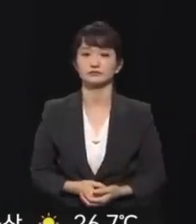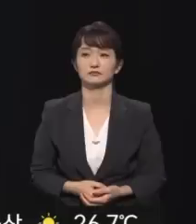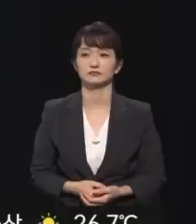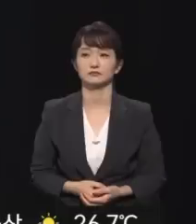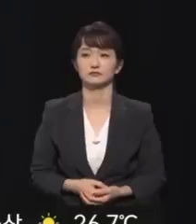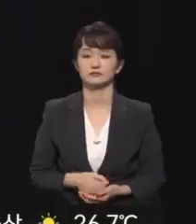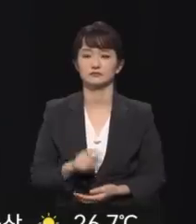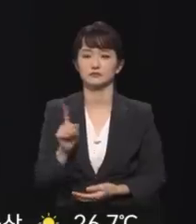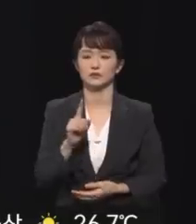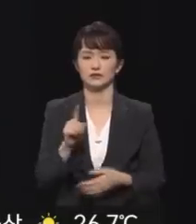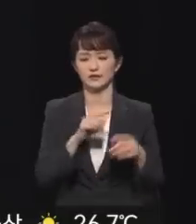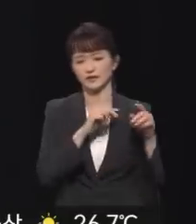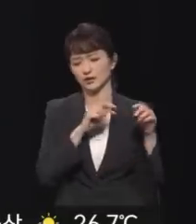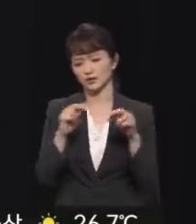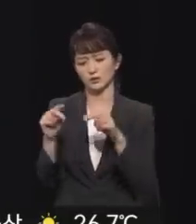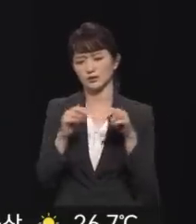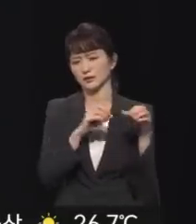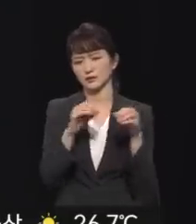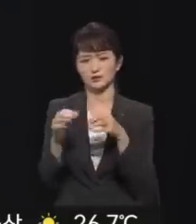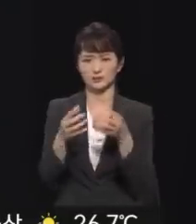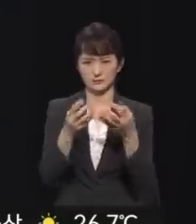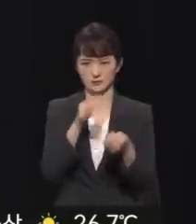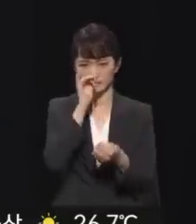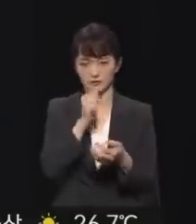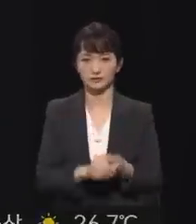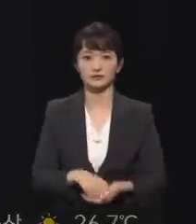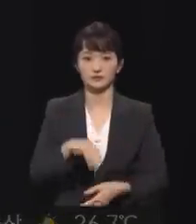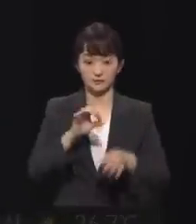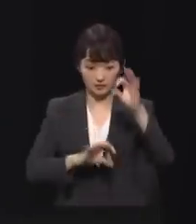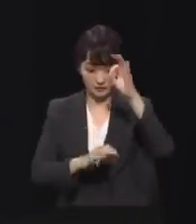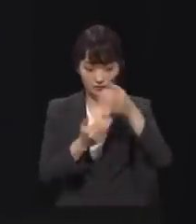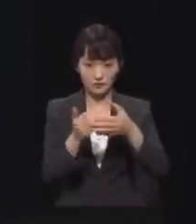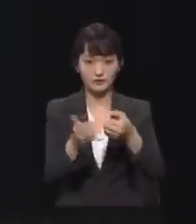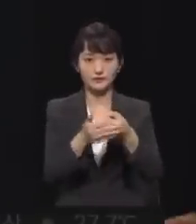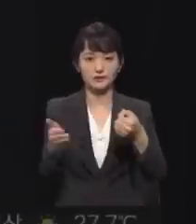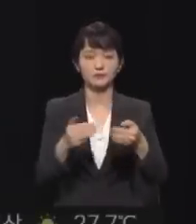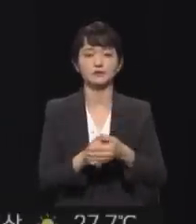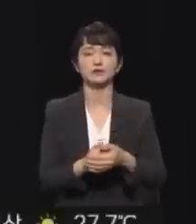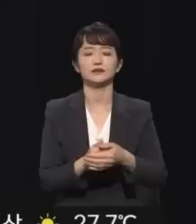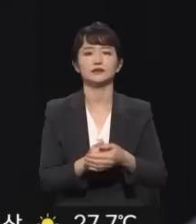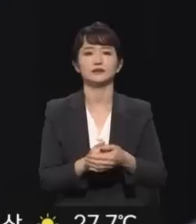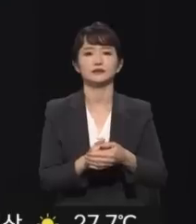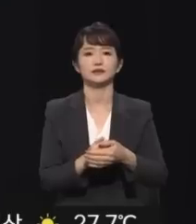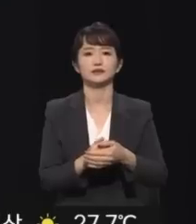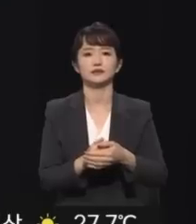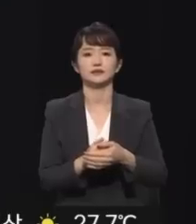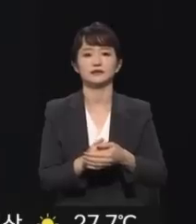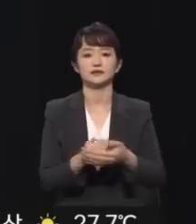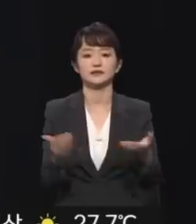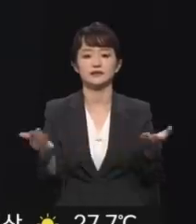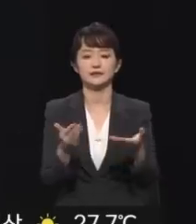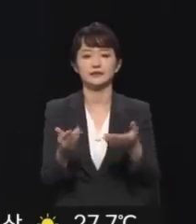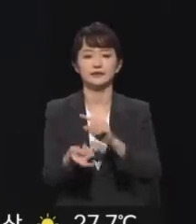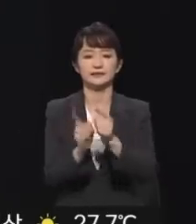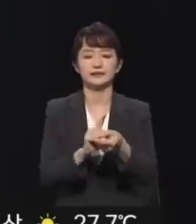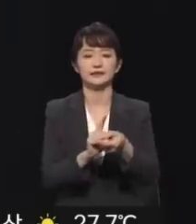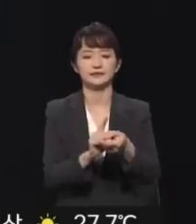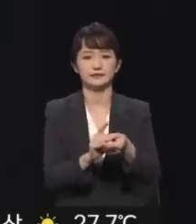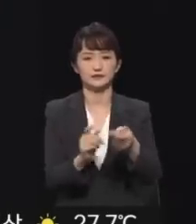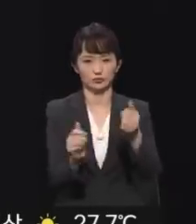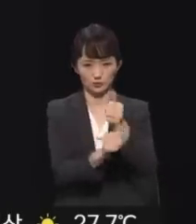많은 얘기를 했습니까 그쵸 매 사고로 교정을 해서 직무대행 체제가 출발을 했고 의총에서 거기에 대해서 다 추행을 했고